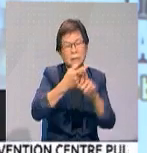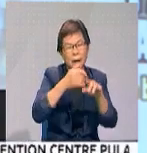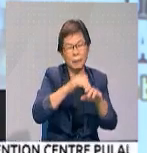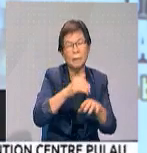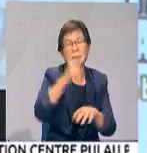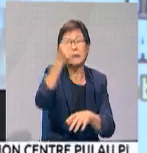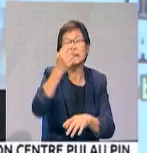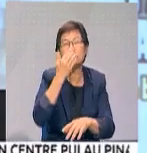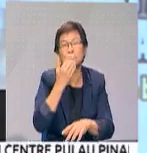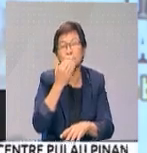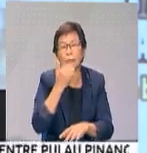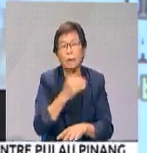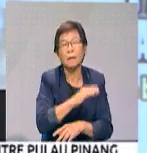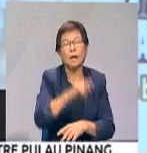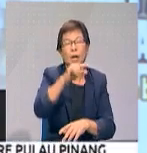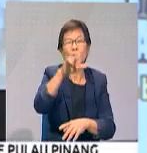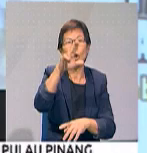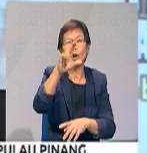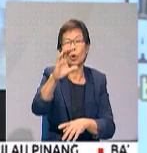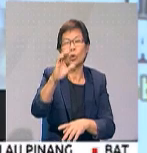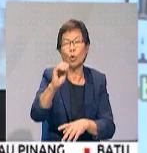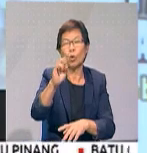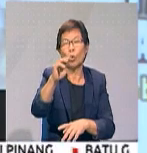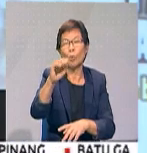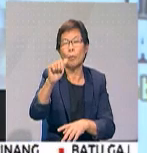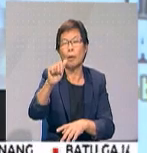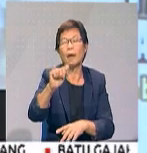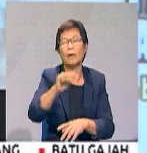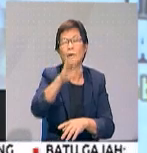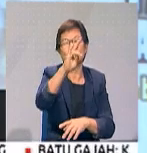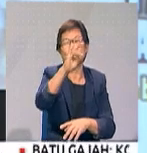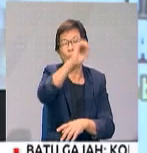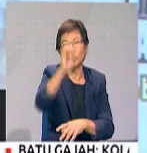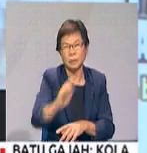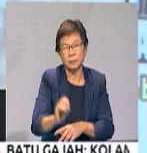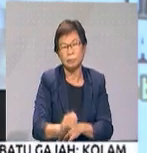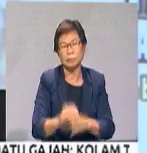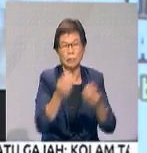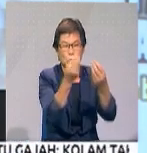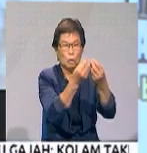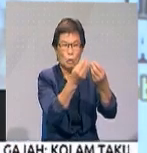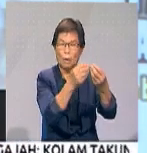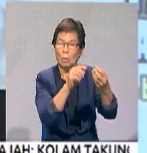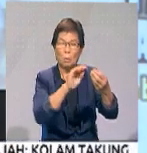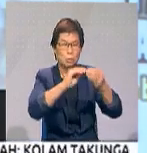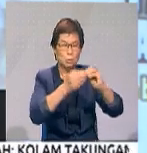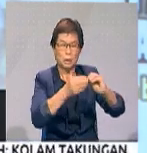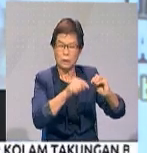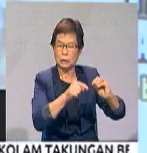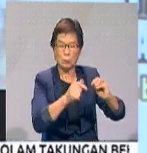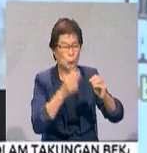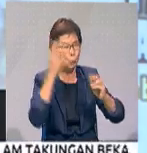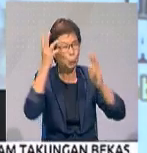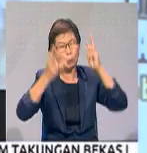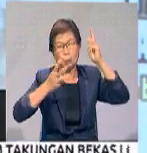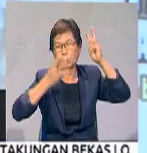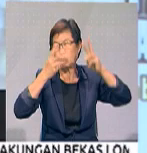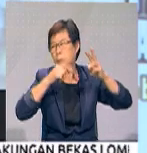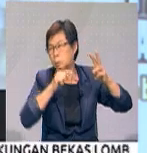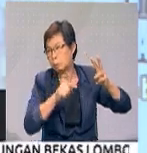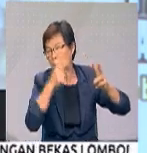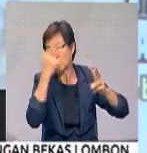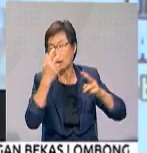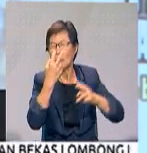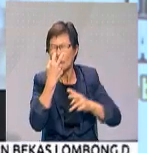pada 10% dan glaukoma 7%. Angka ini adalah membimbangkan. Namun,